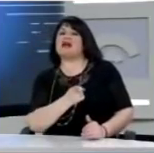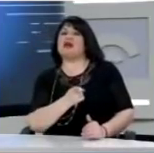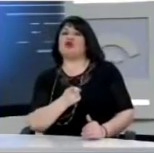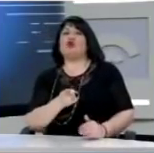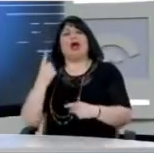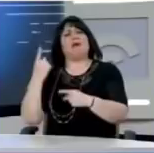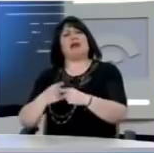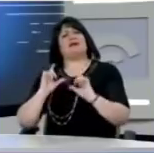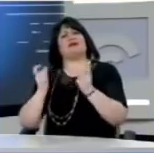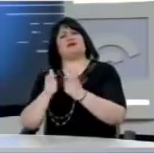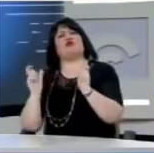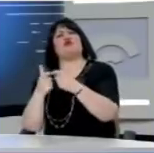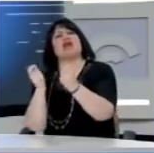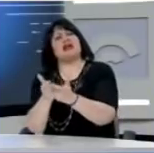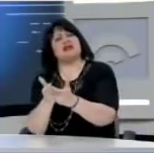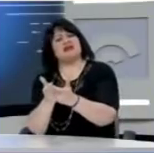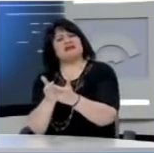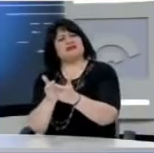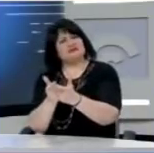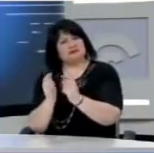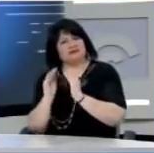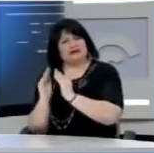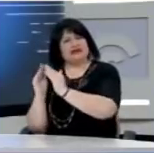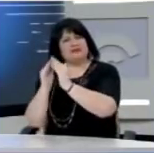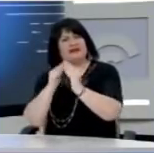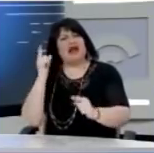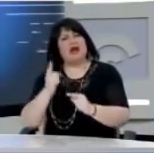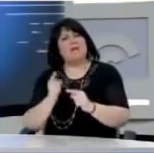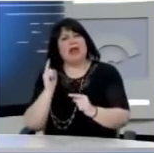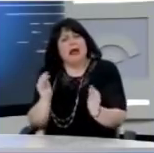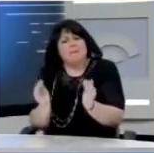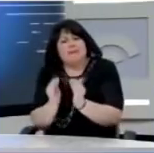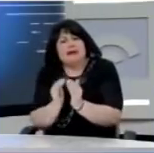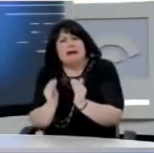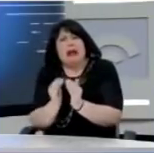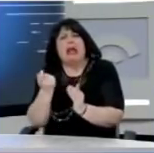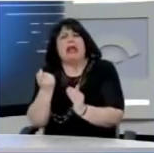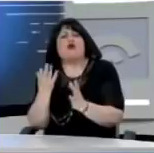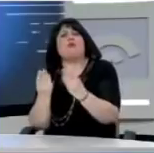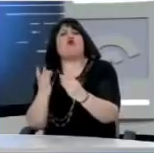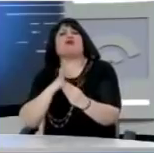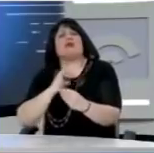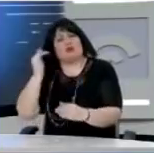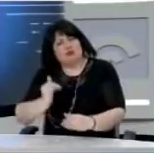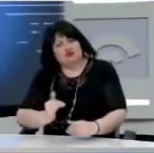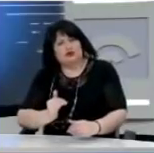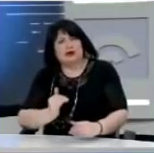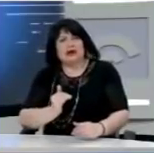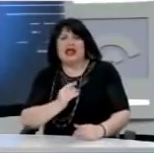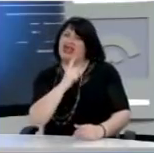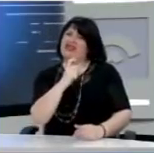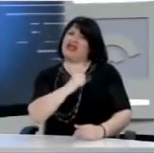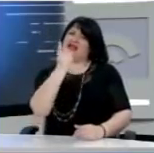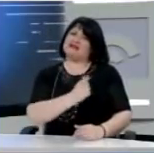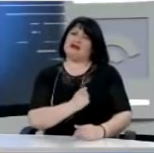τις λαϊκές συνοικίες, κατοικίες και τις μικρές ιδιοκτησίες, για τους πολλούς δηλαδή, και μικρότερη